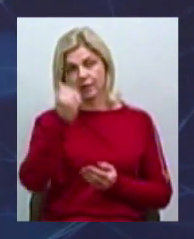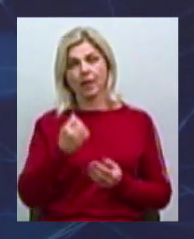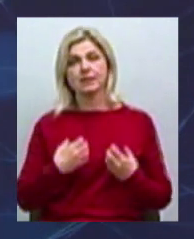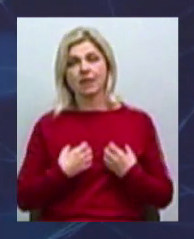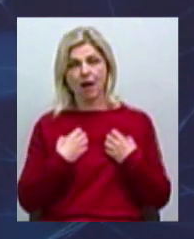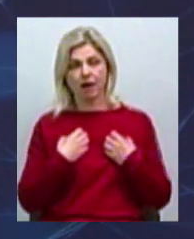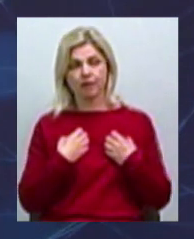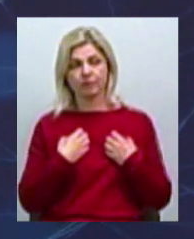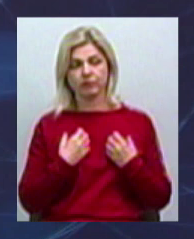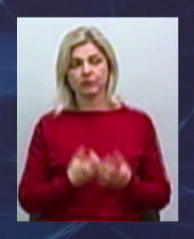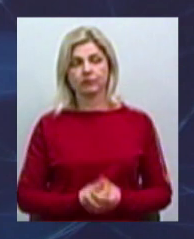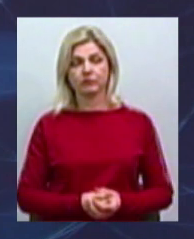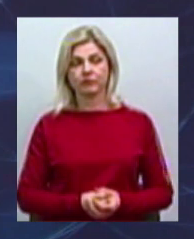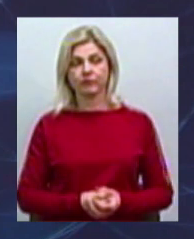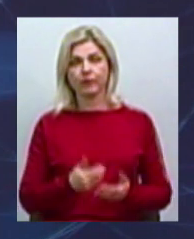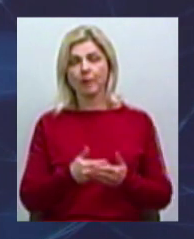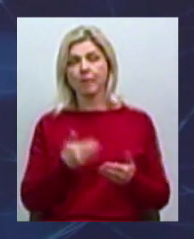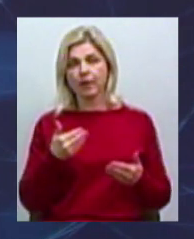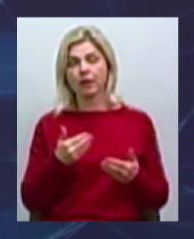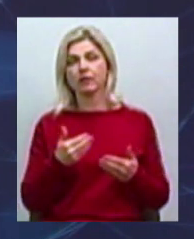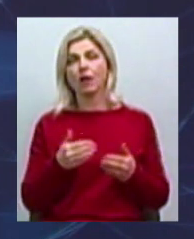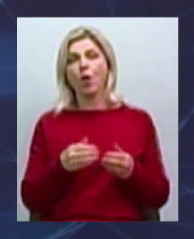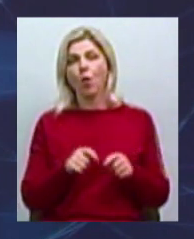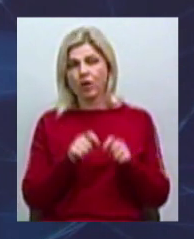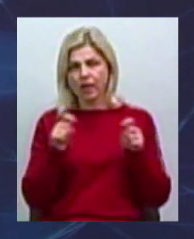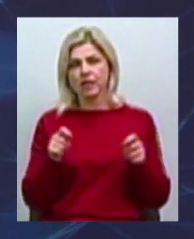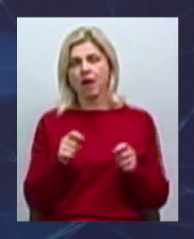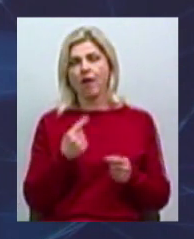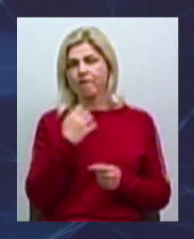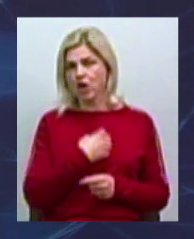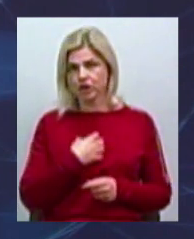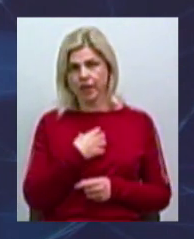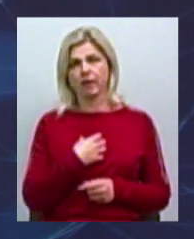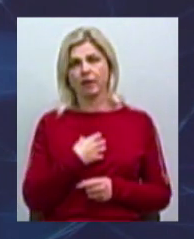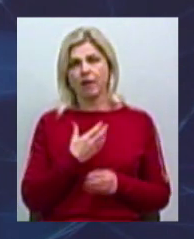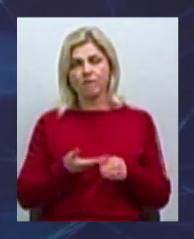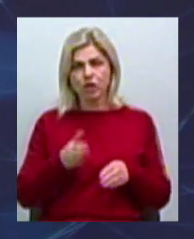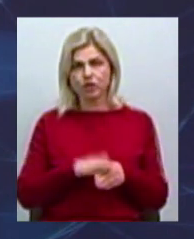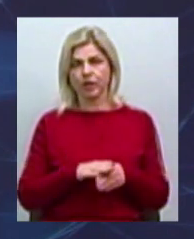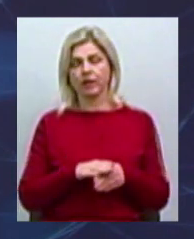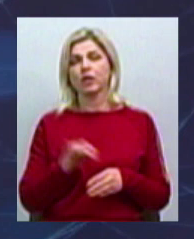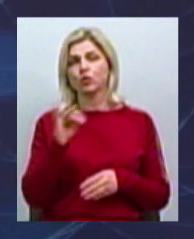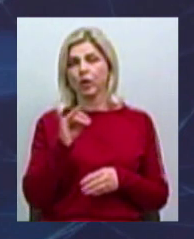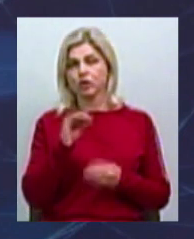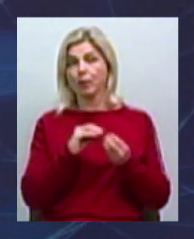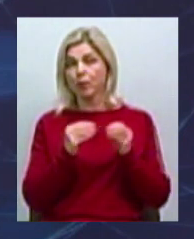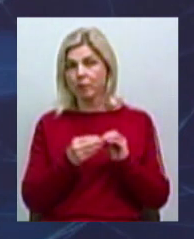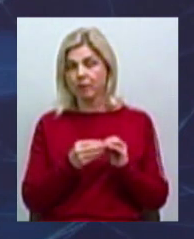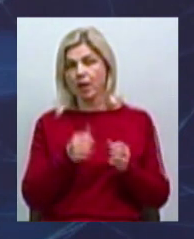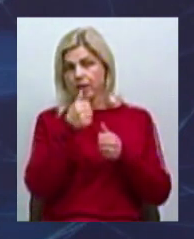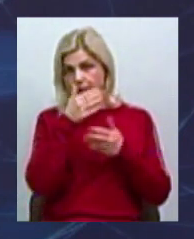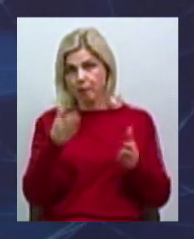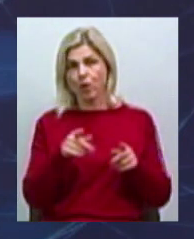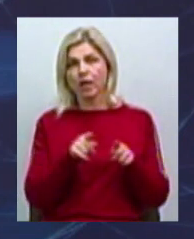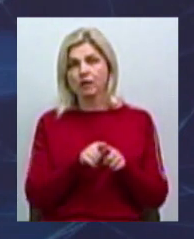страх, скажімо так, да, перед розкриттям важких історичних проблем і неможливість от в такому сенсі